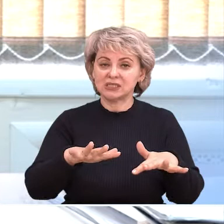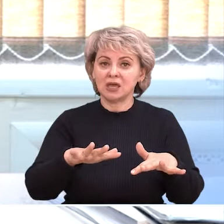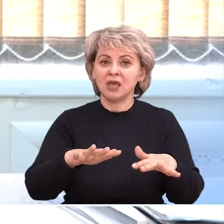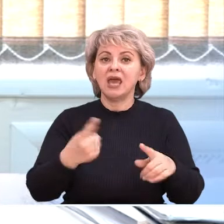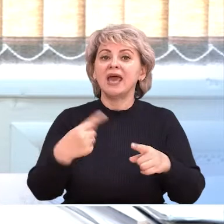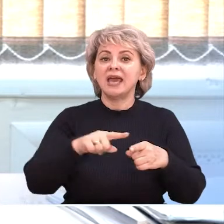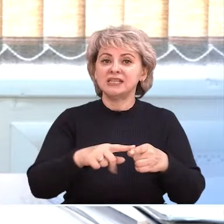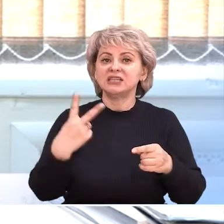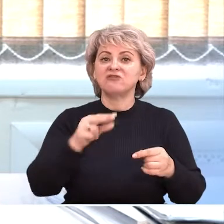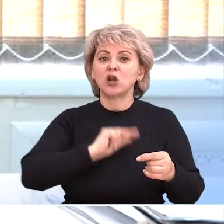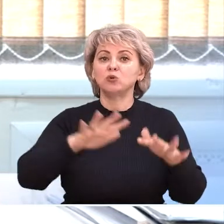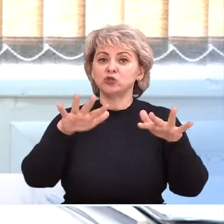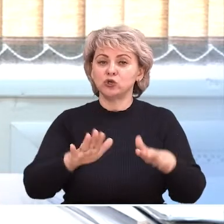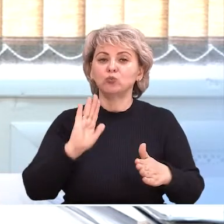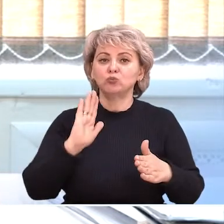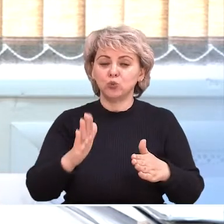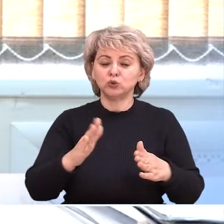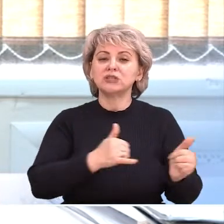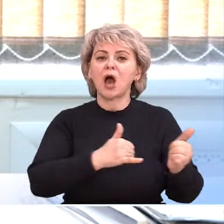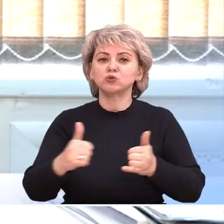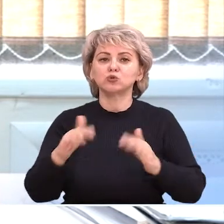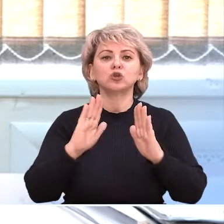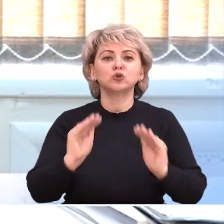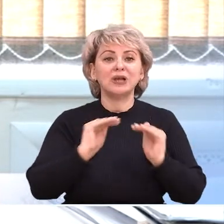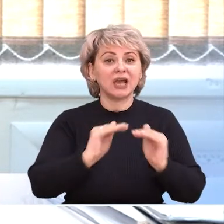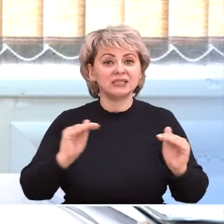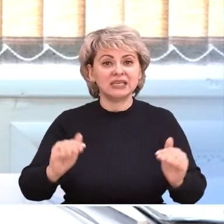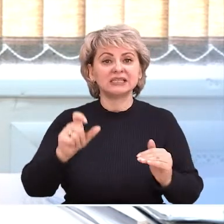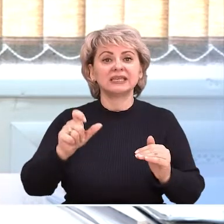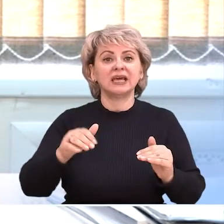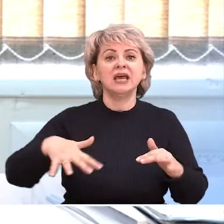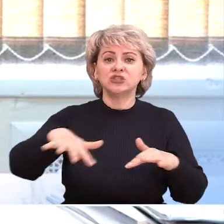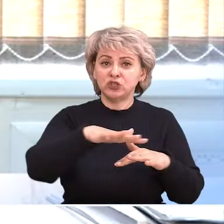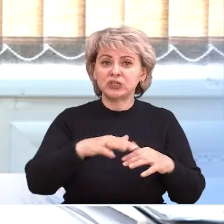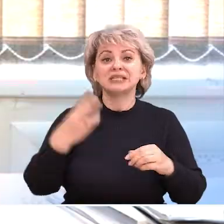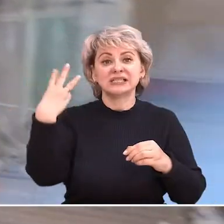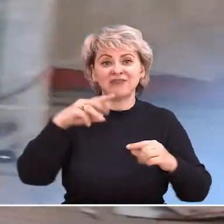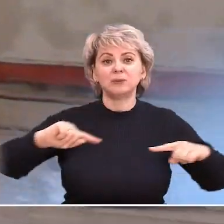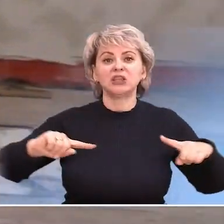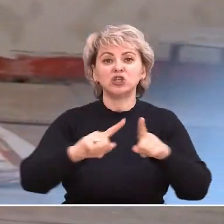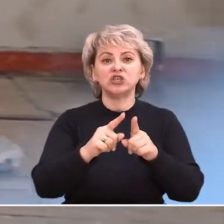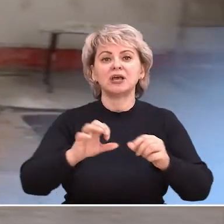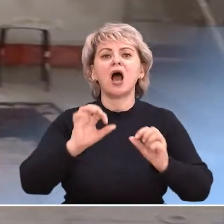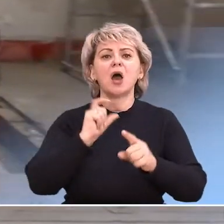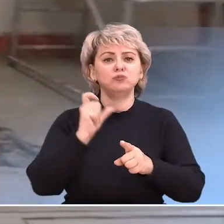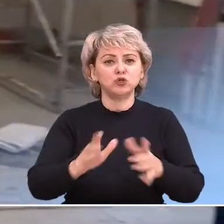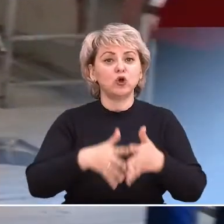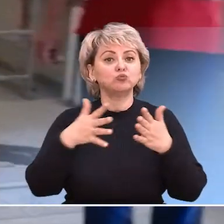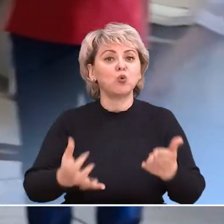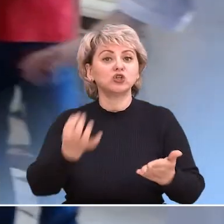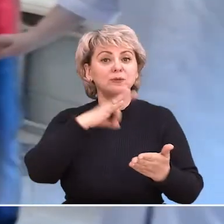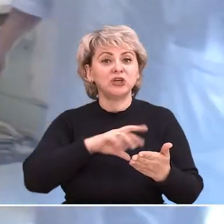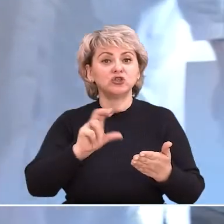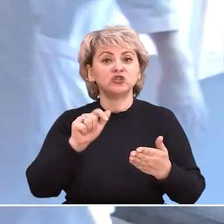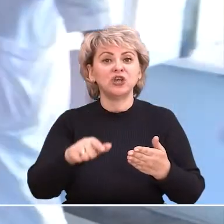рабочих места. Вот эти на 2 рабочих места будут обслуживать только детское население. Современная техника обещает